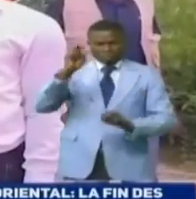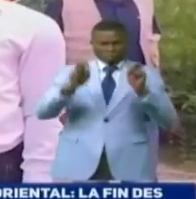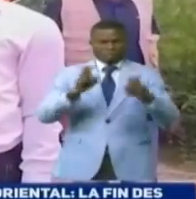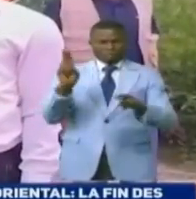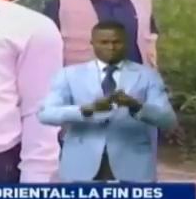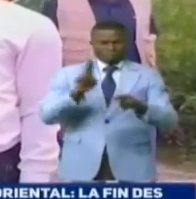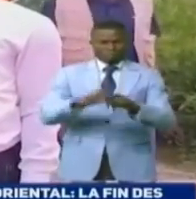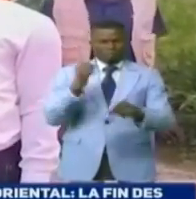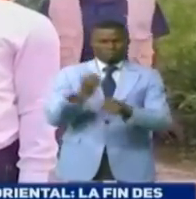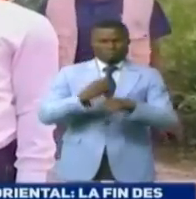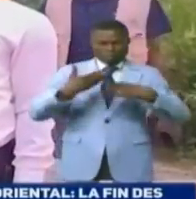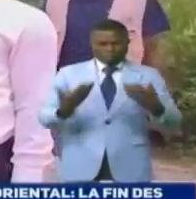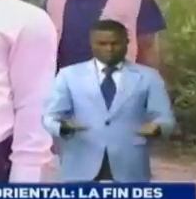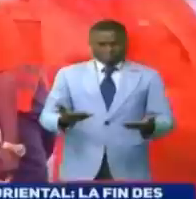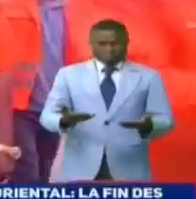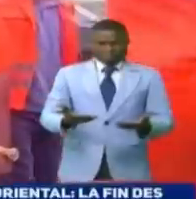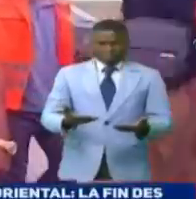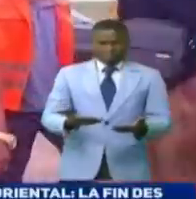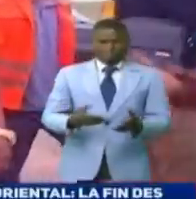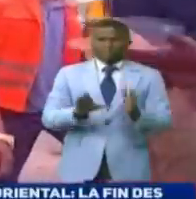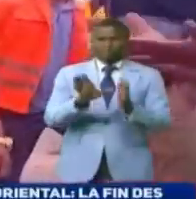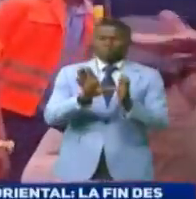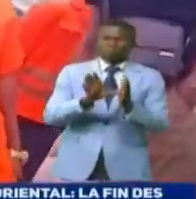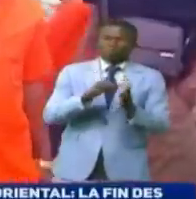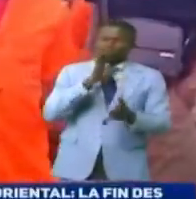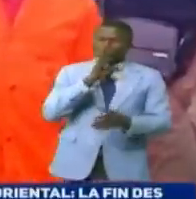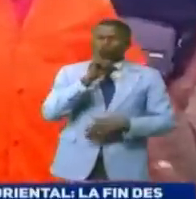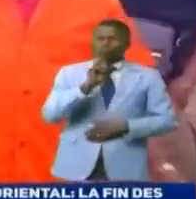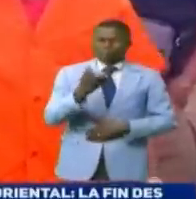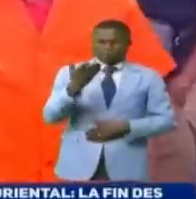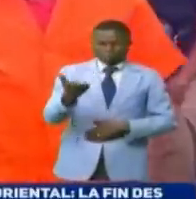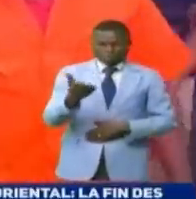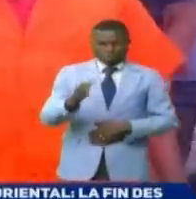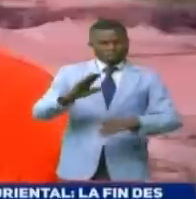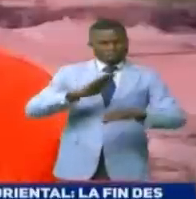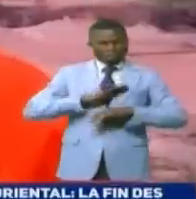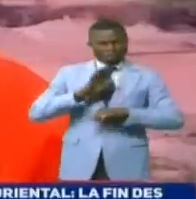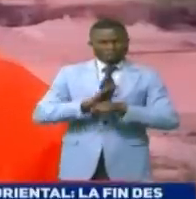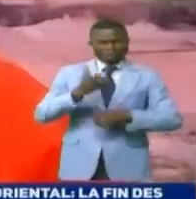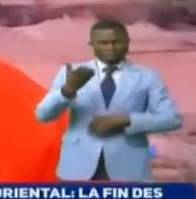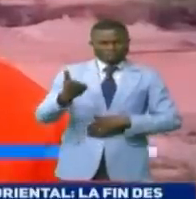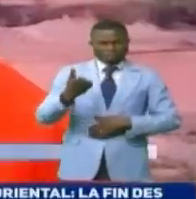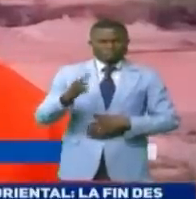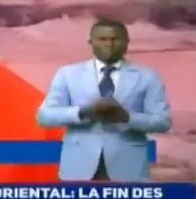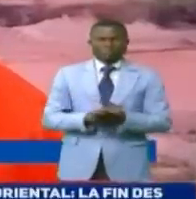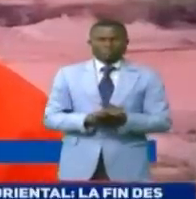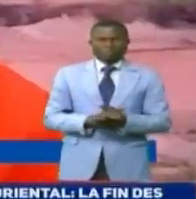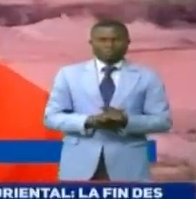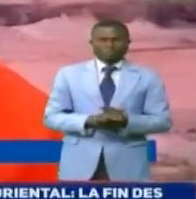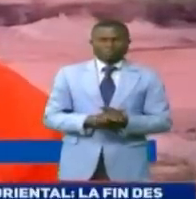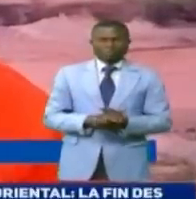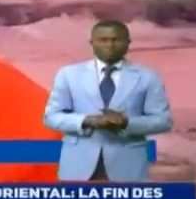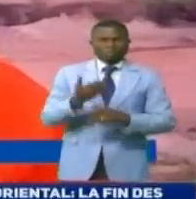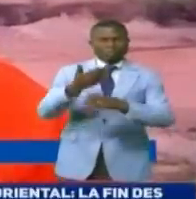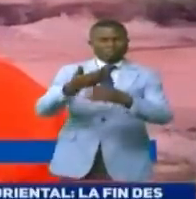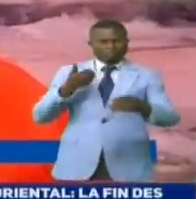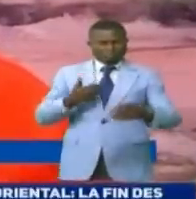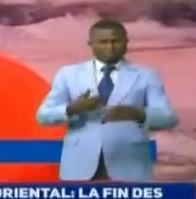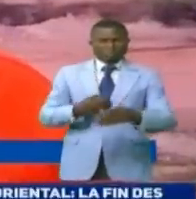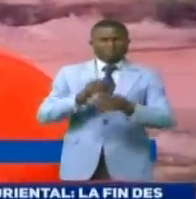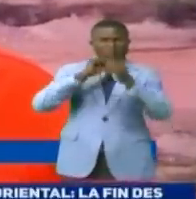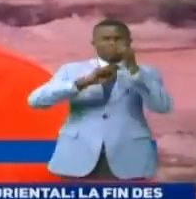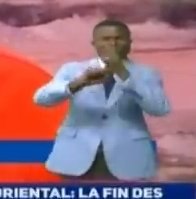l'exécution des travaux en est une illustration éloquente de sa parfaite satisfaction. Tout au plus avant la